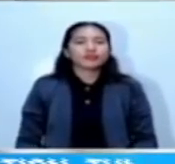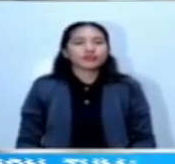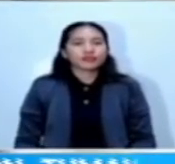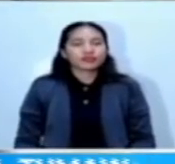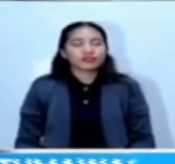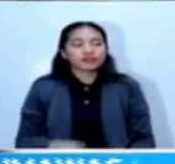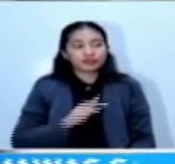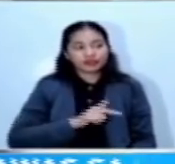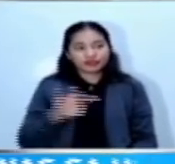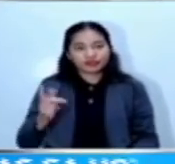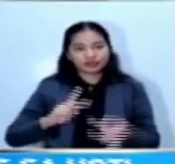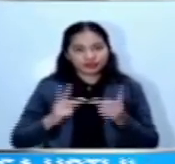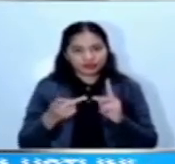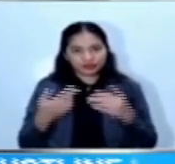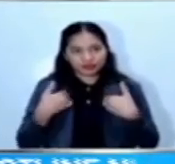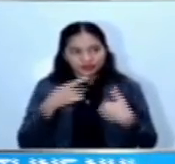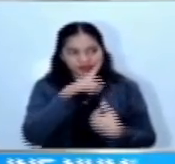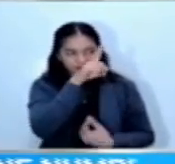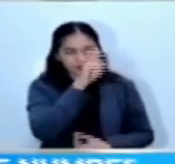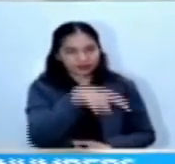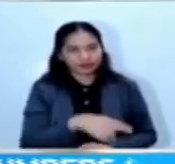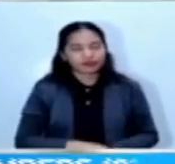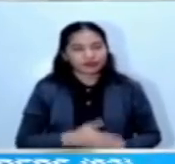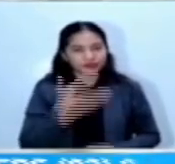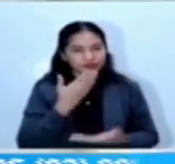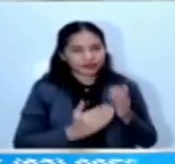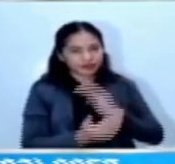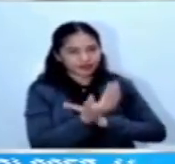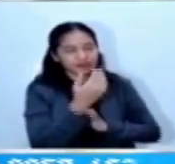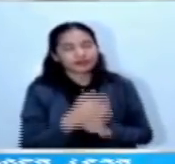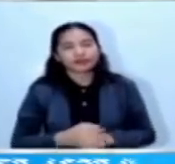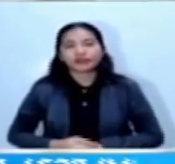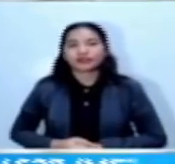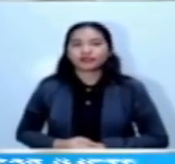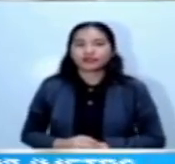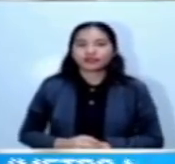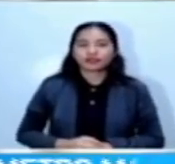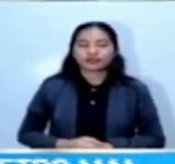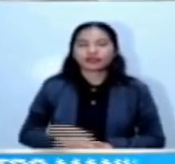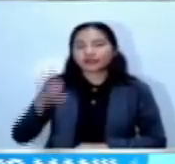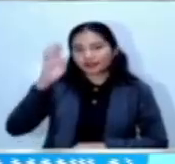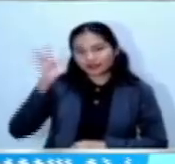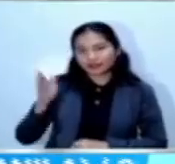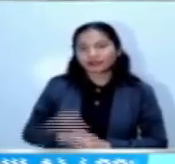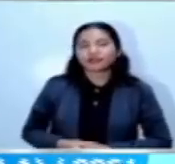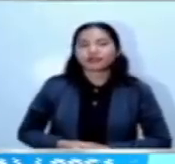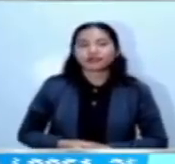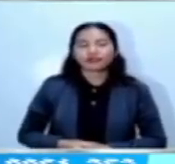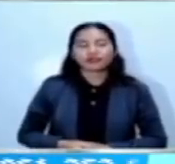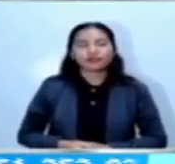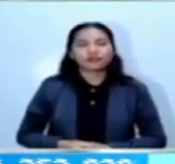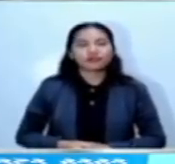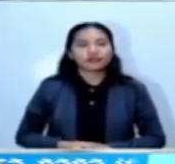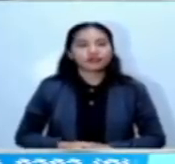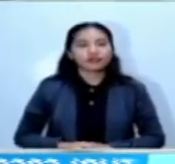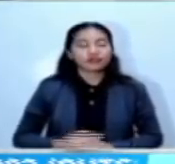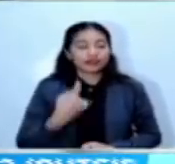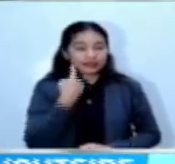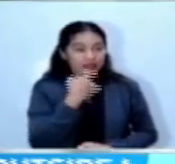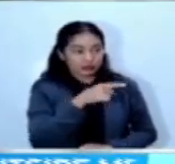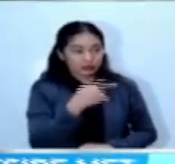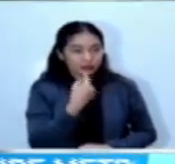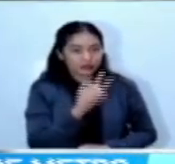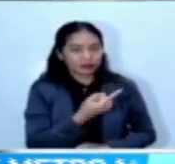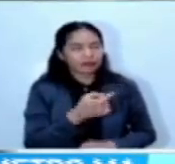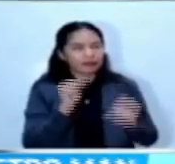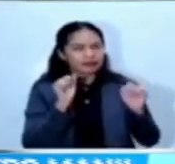sir. Good morning po, Doc. Hi, good morning, Rafi. Nabanggit po ninyo na posible pa mahigitan